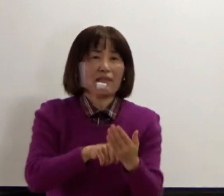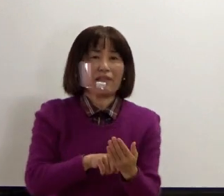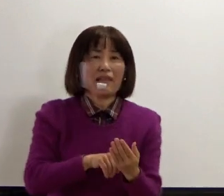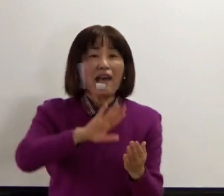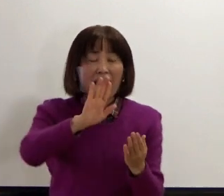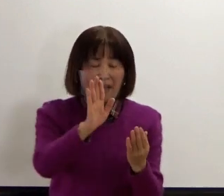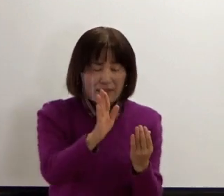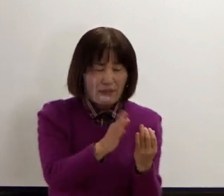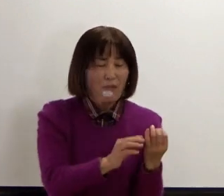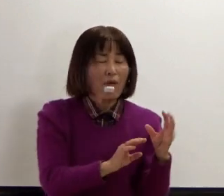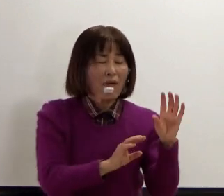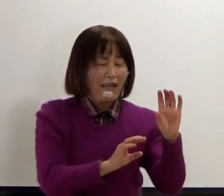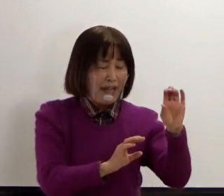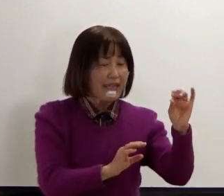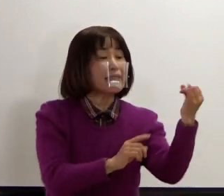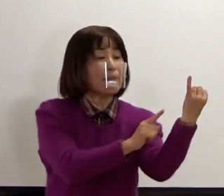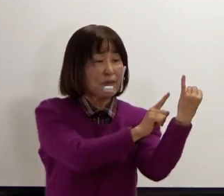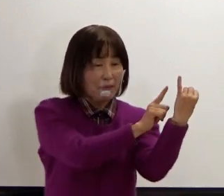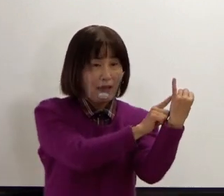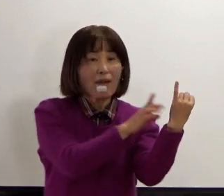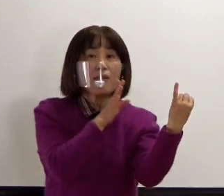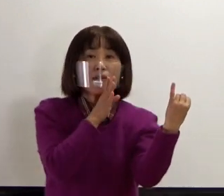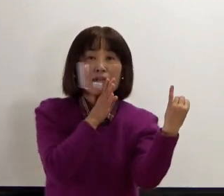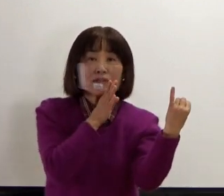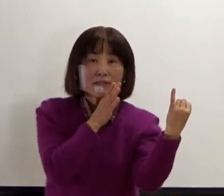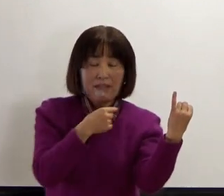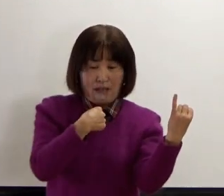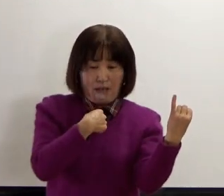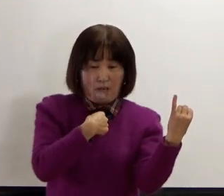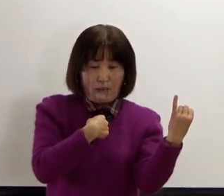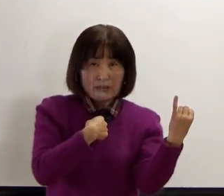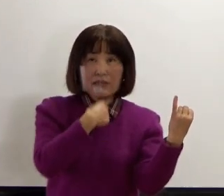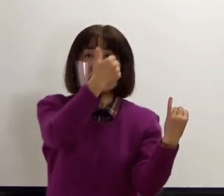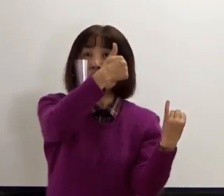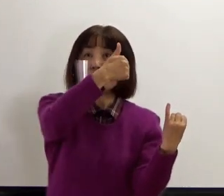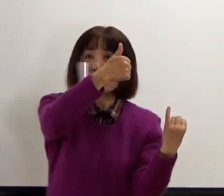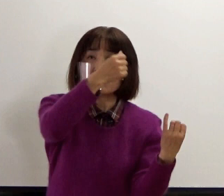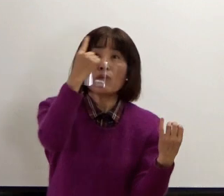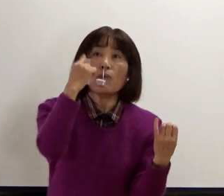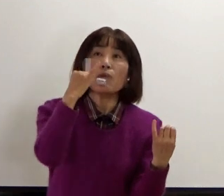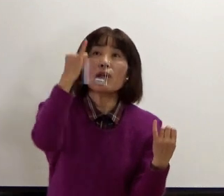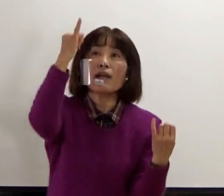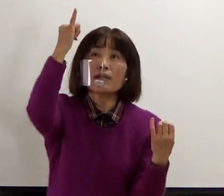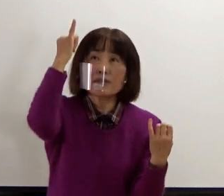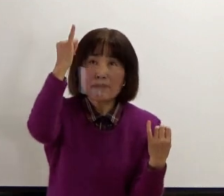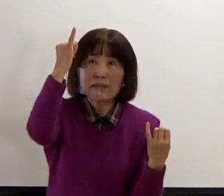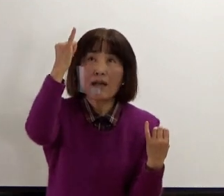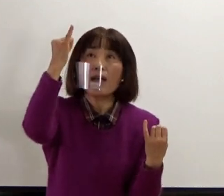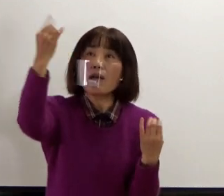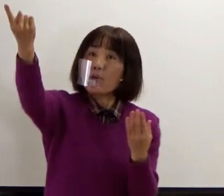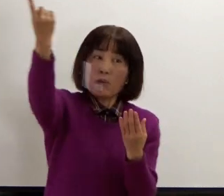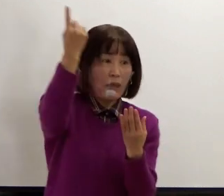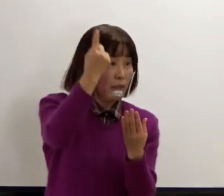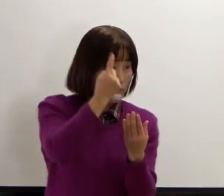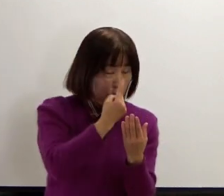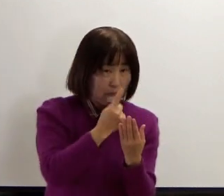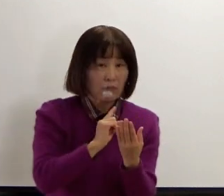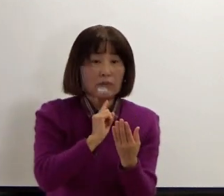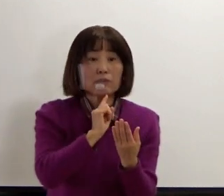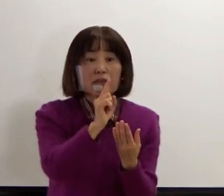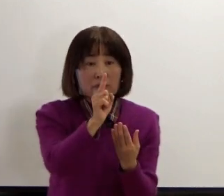お子様も祝福されています。私の主のお母様が私のところに来てくださると、私の主のお母様、